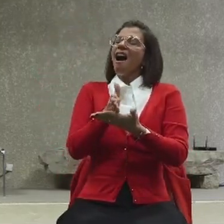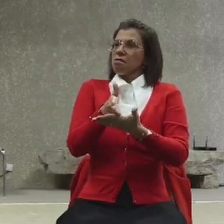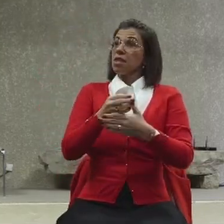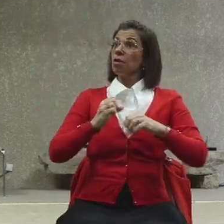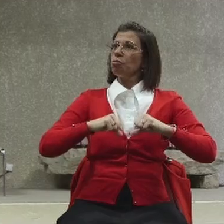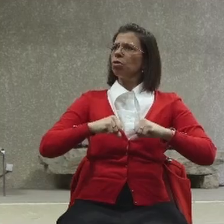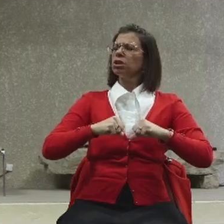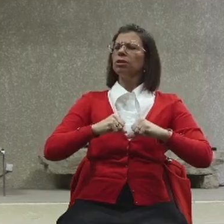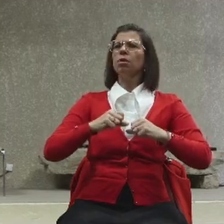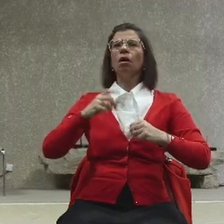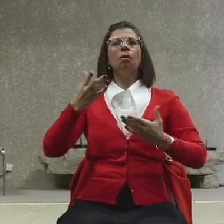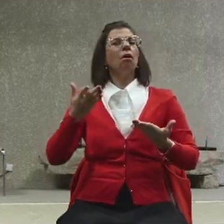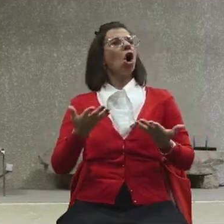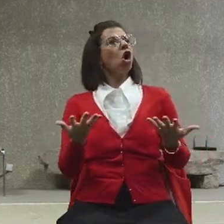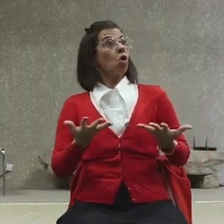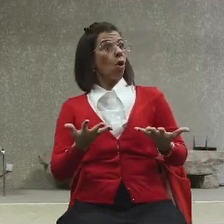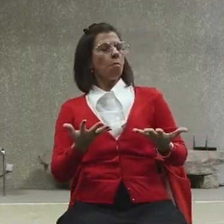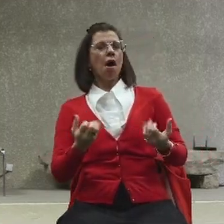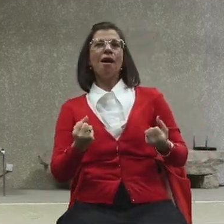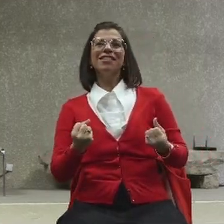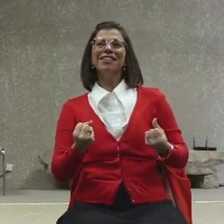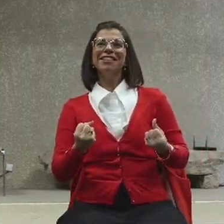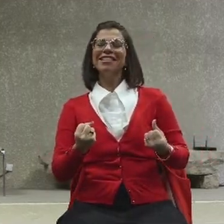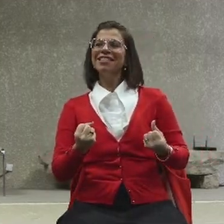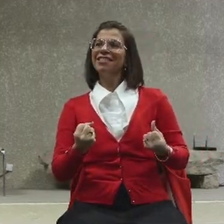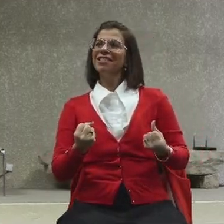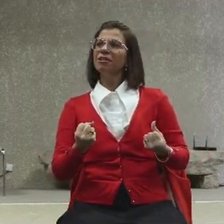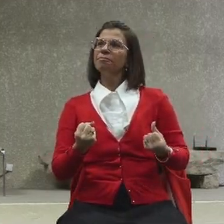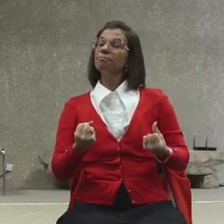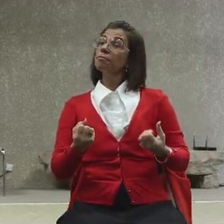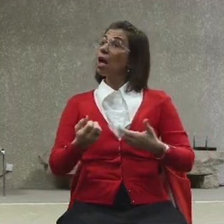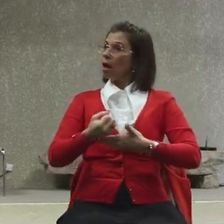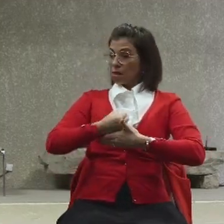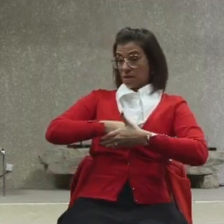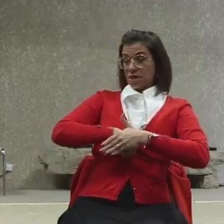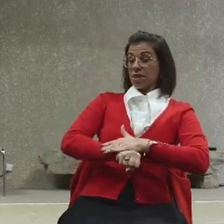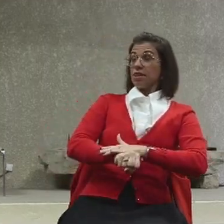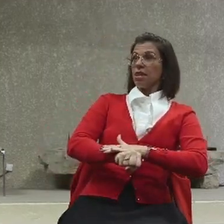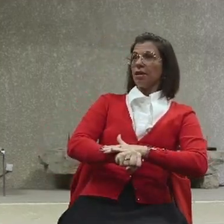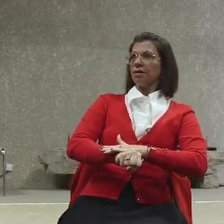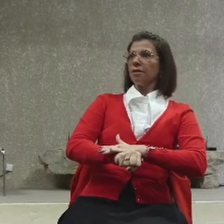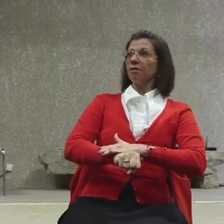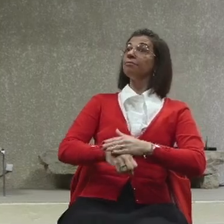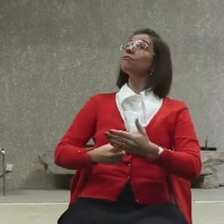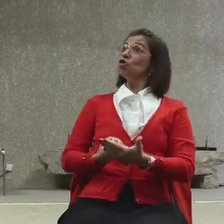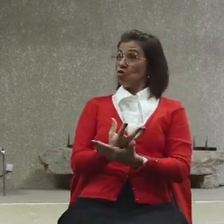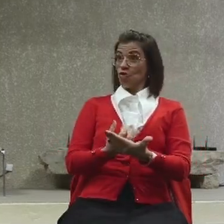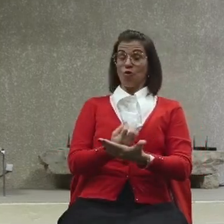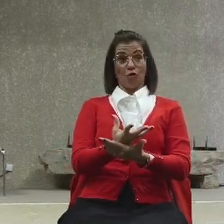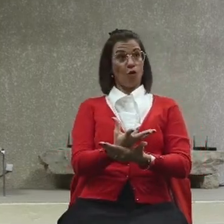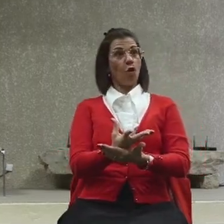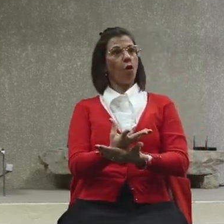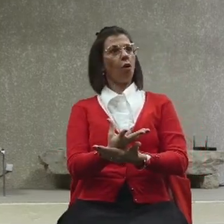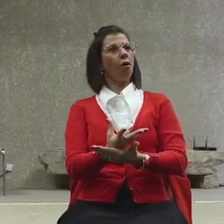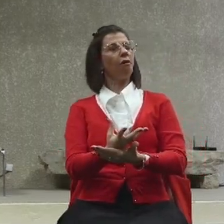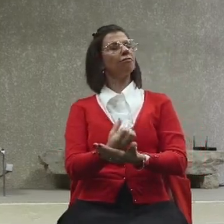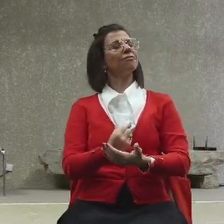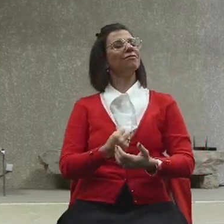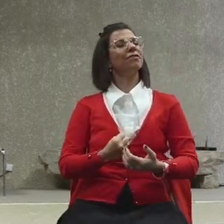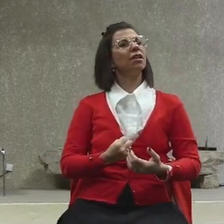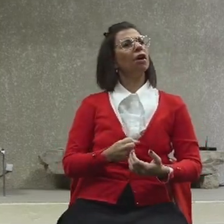convertir et naître de nouveau. C'est cela, en fait, croire au Seigneur Jésus dans le sens d'avoir la foi